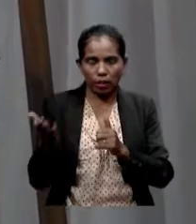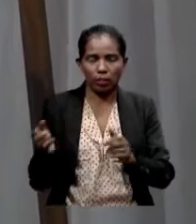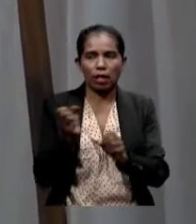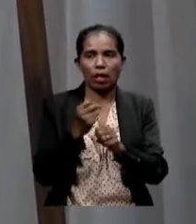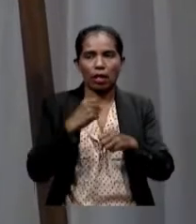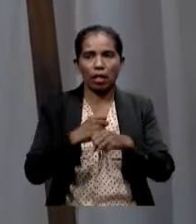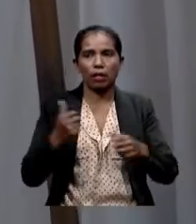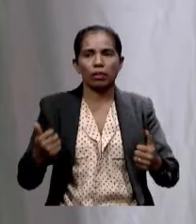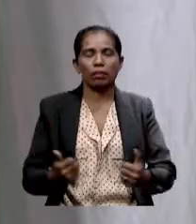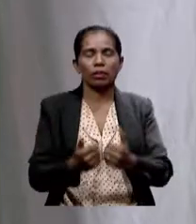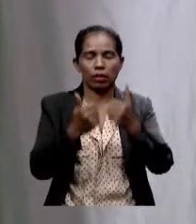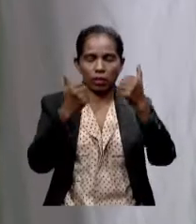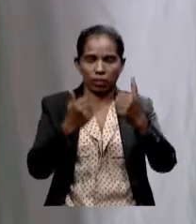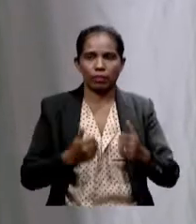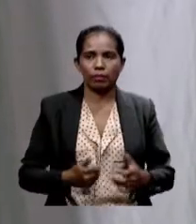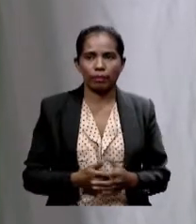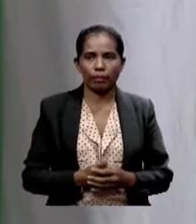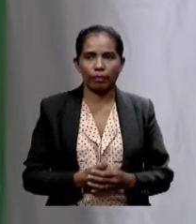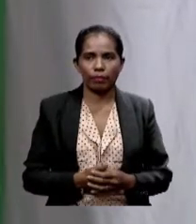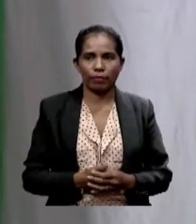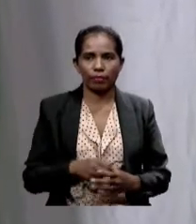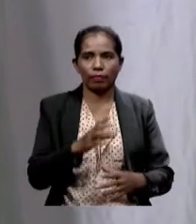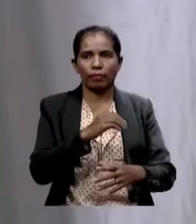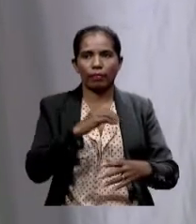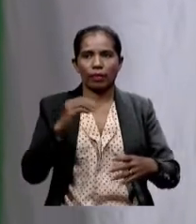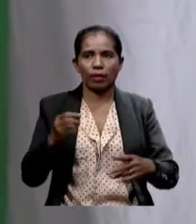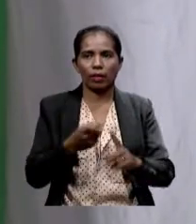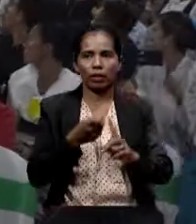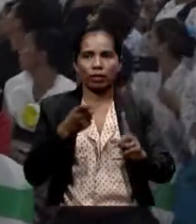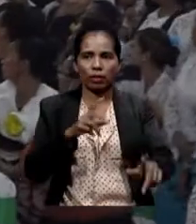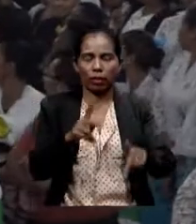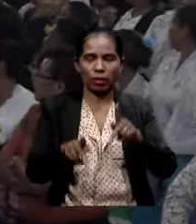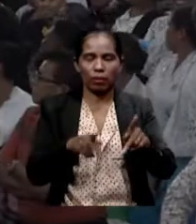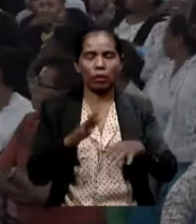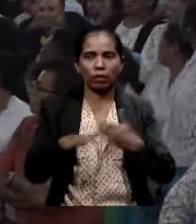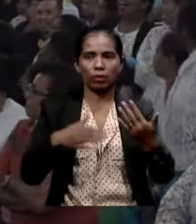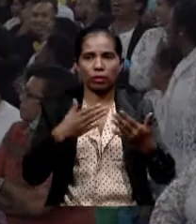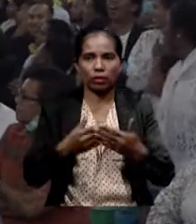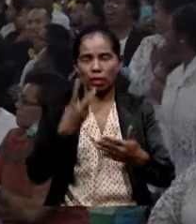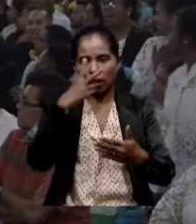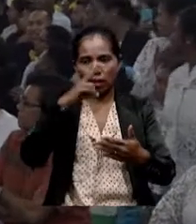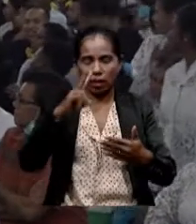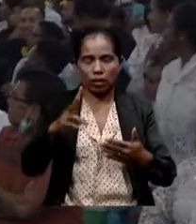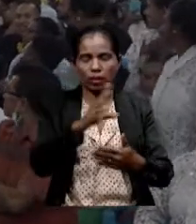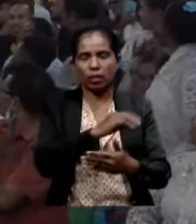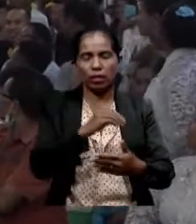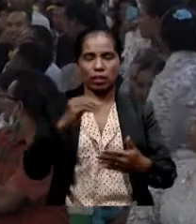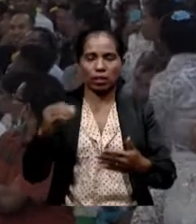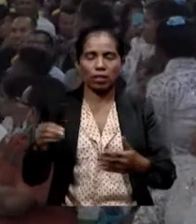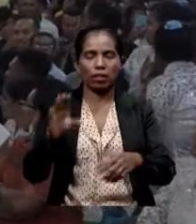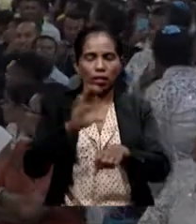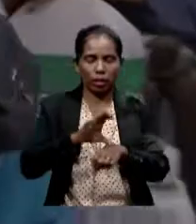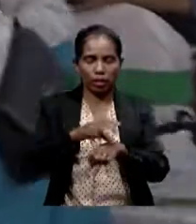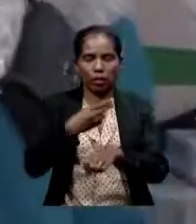ha grand final. Evento koral ne anima tebes audiensia sira nebe akompanya direita ia selang hosana bebora dili